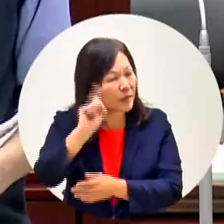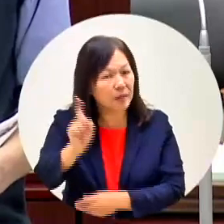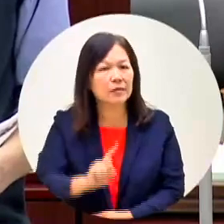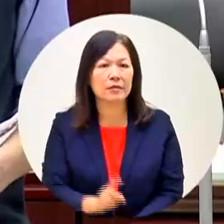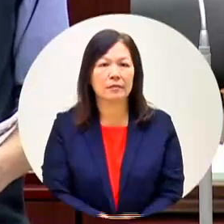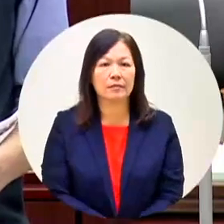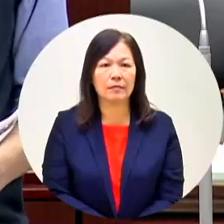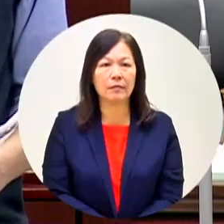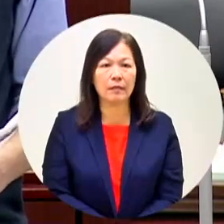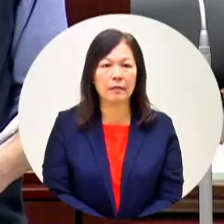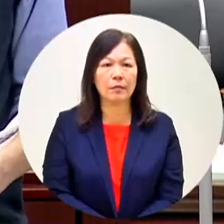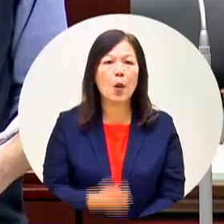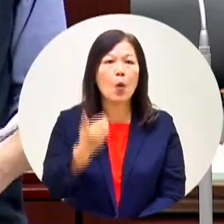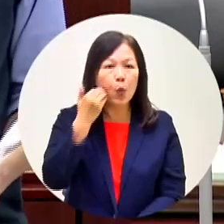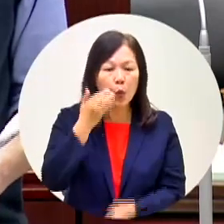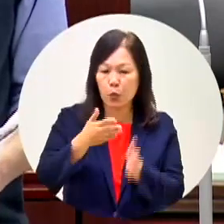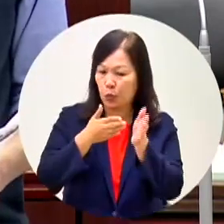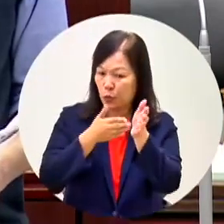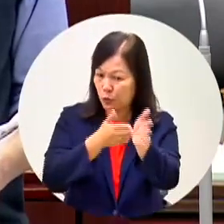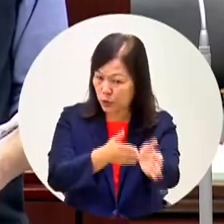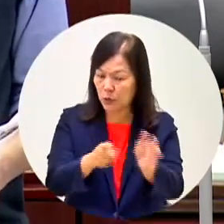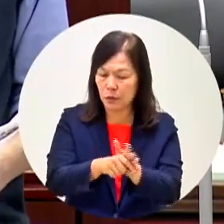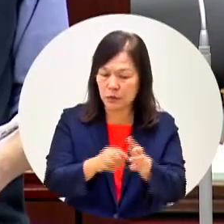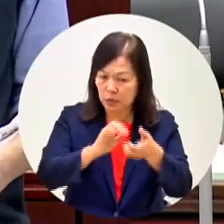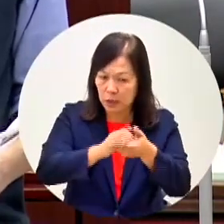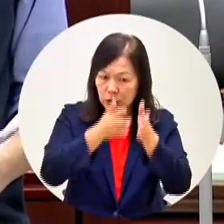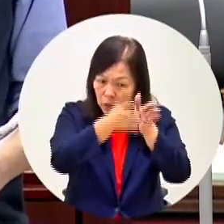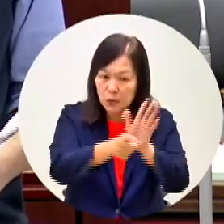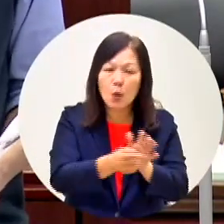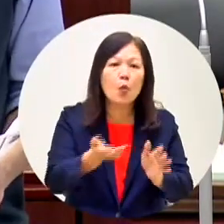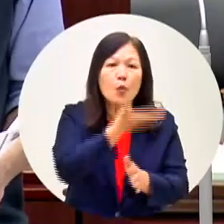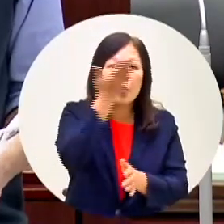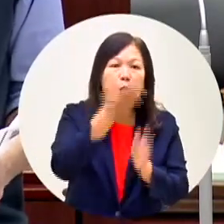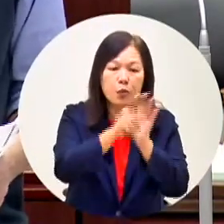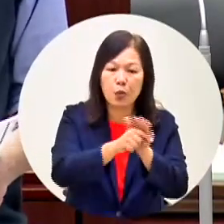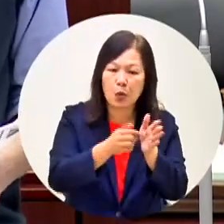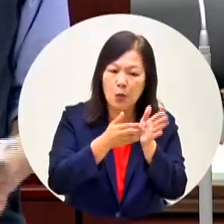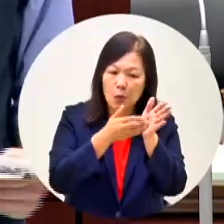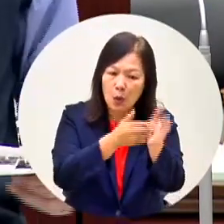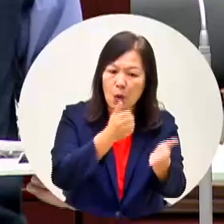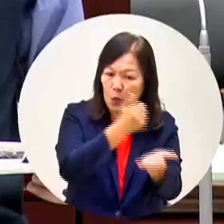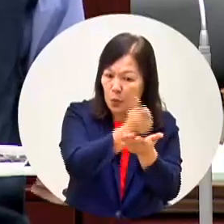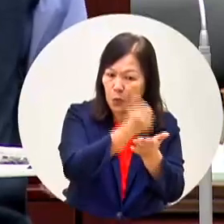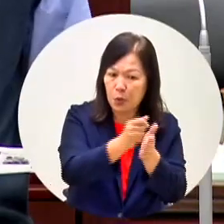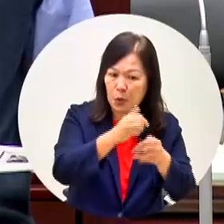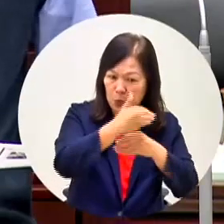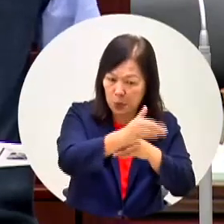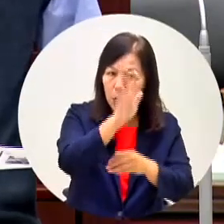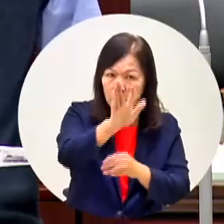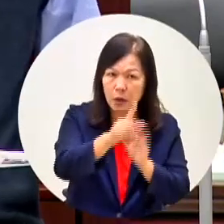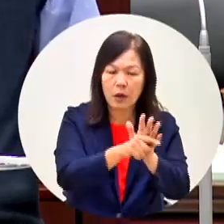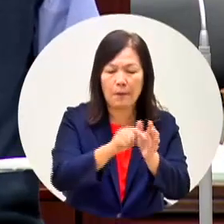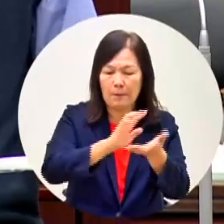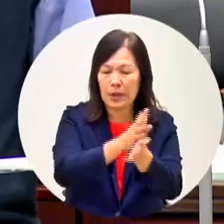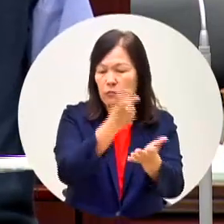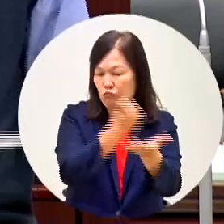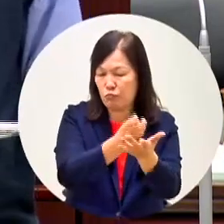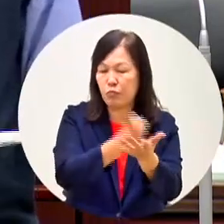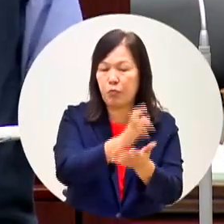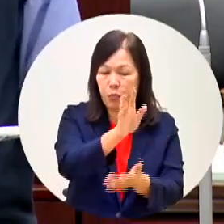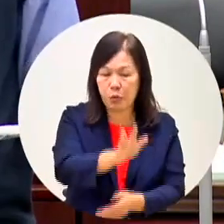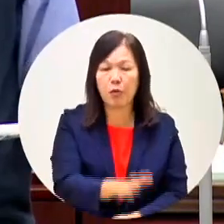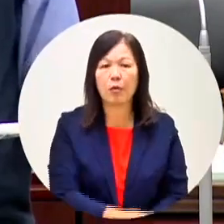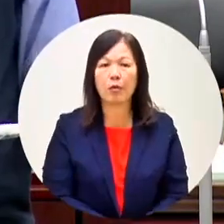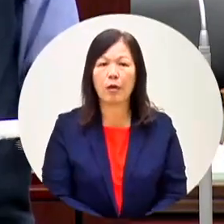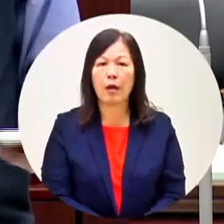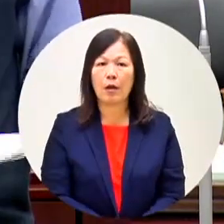定在观光运输功能是有限的话，这个就是很严重的，所以我跟美雅议员等到3到5场公